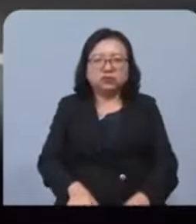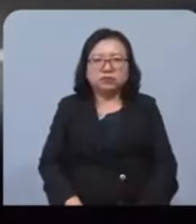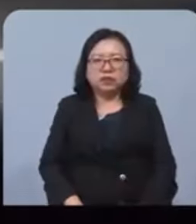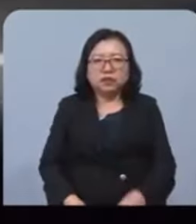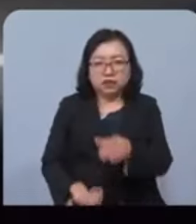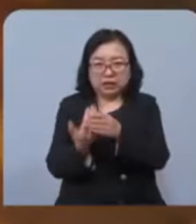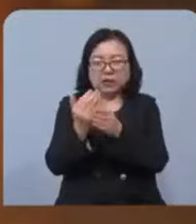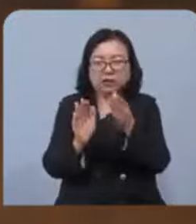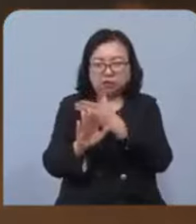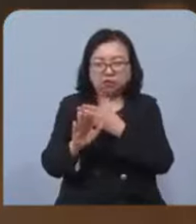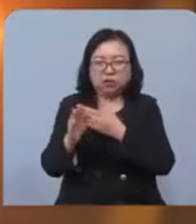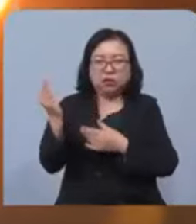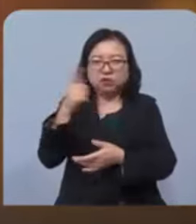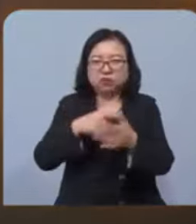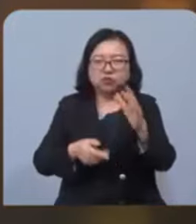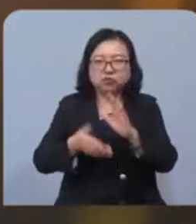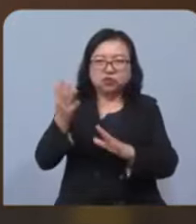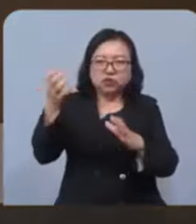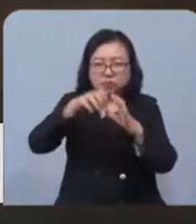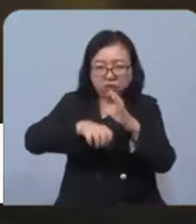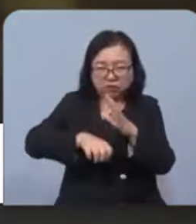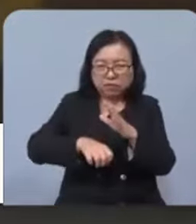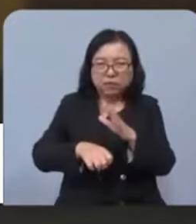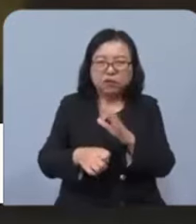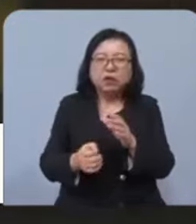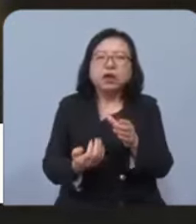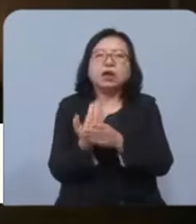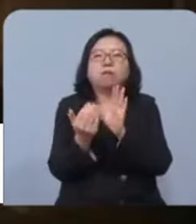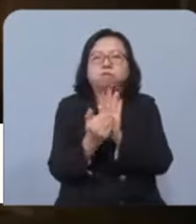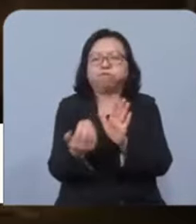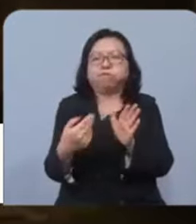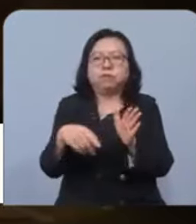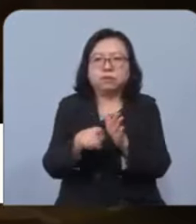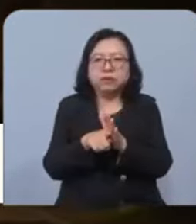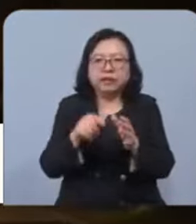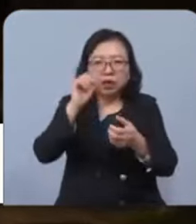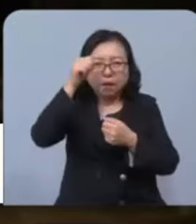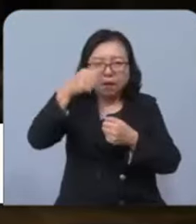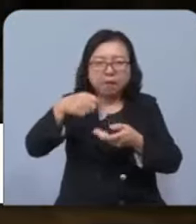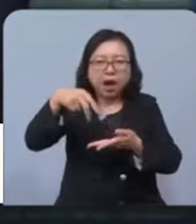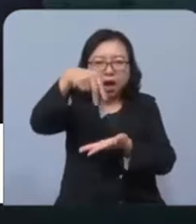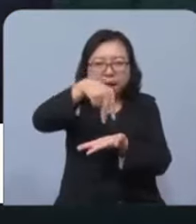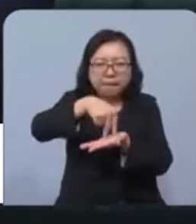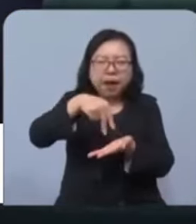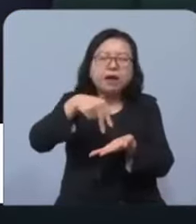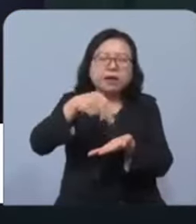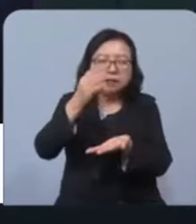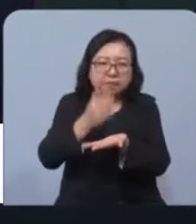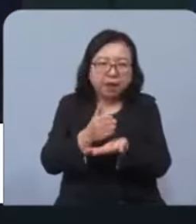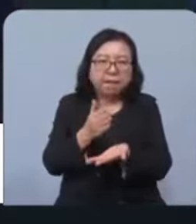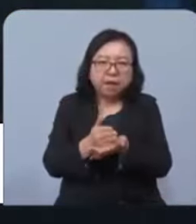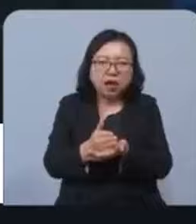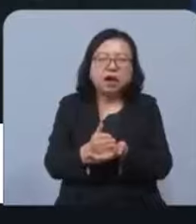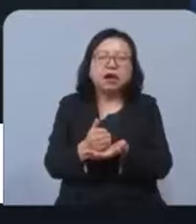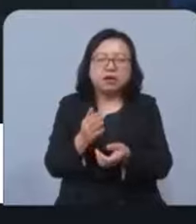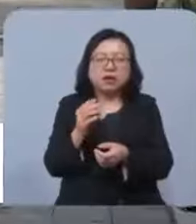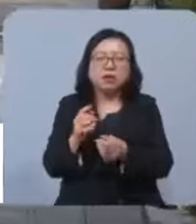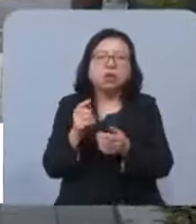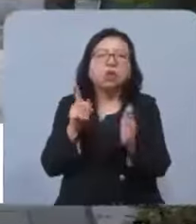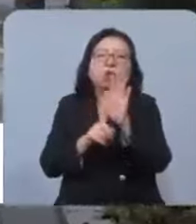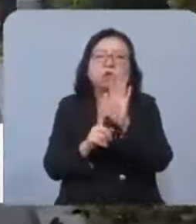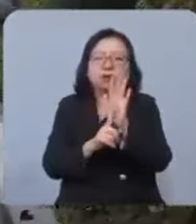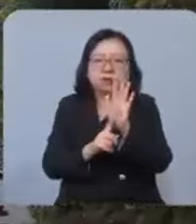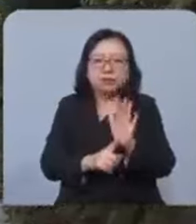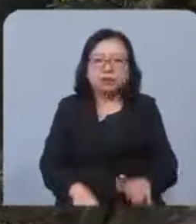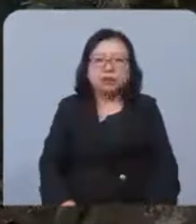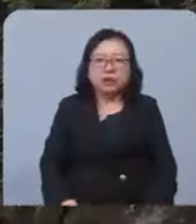등 주요 시군은 사고 예방을 위해 청소차에 발판을 달거나 수거원이 매달리지 않도록 하라고 공지했습니다.